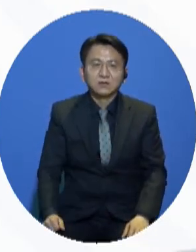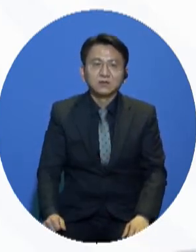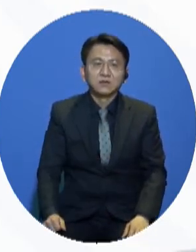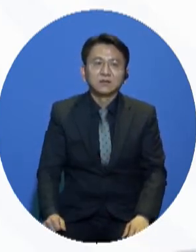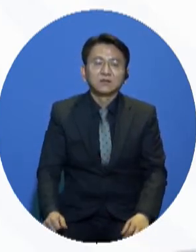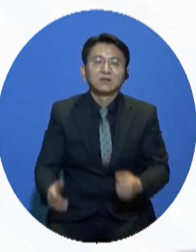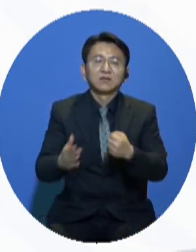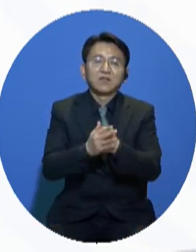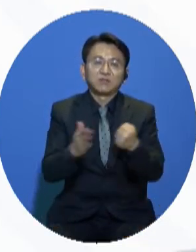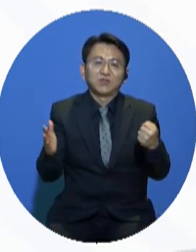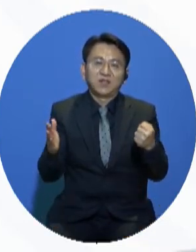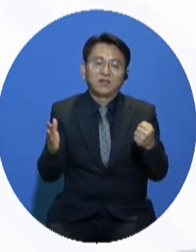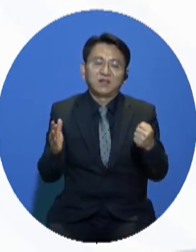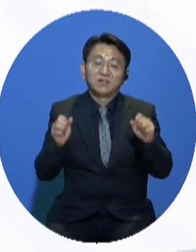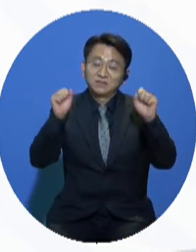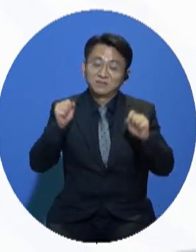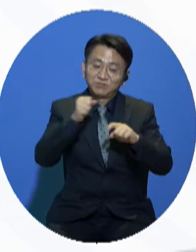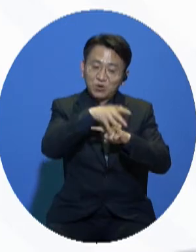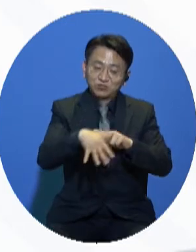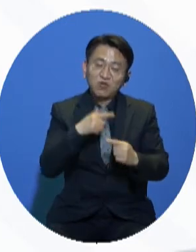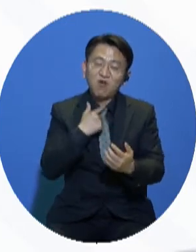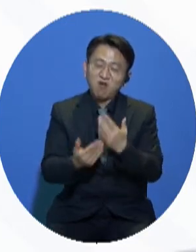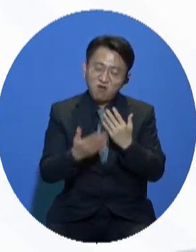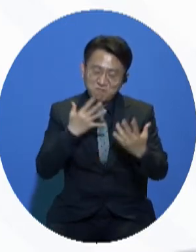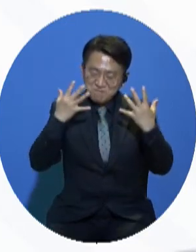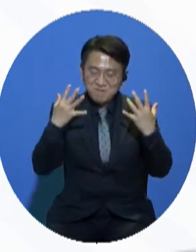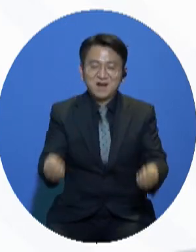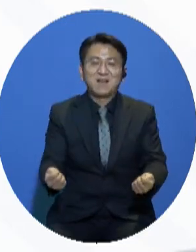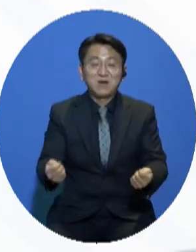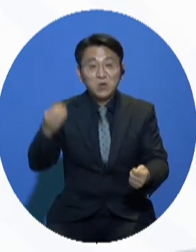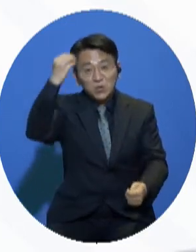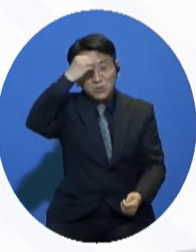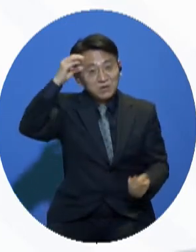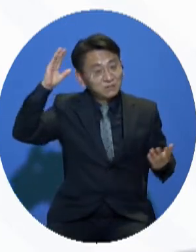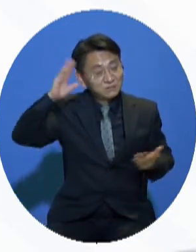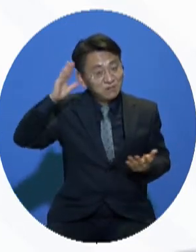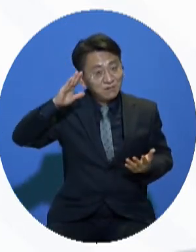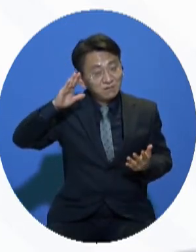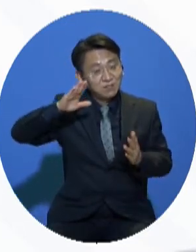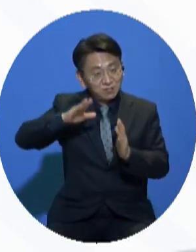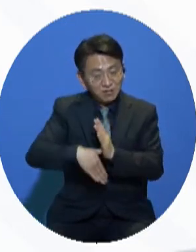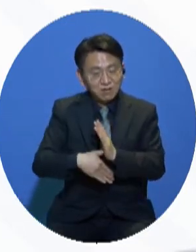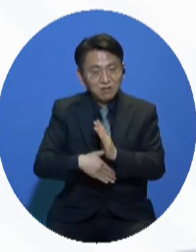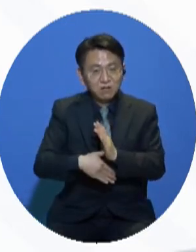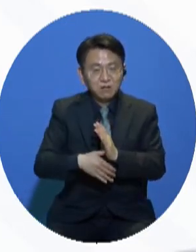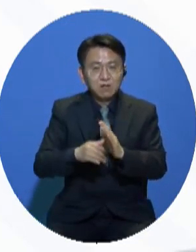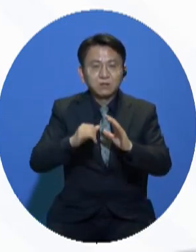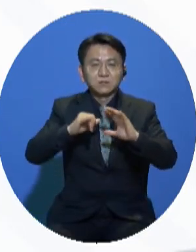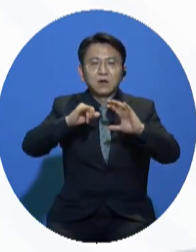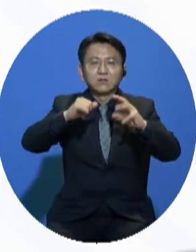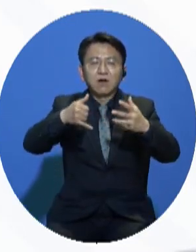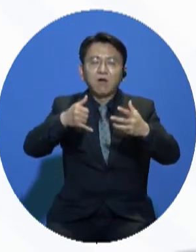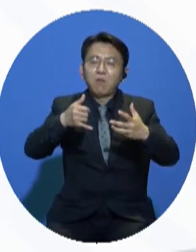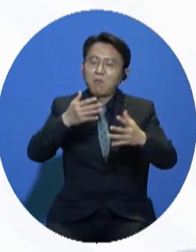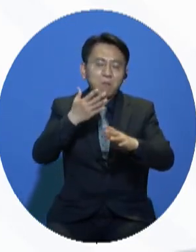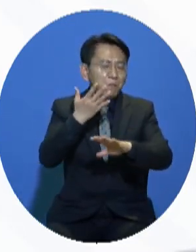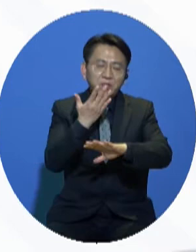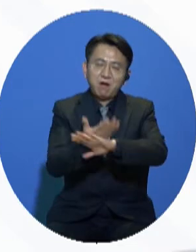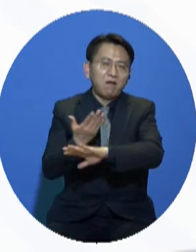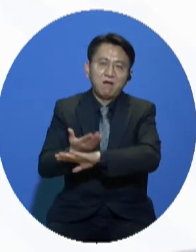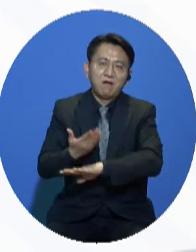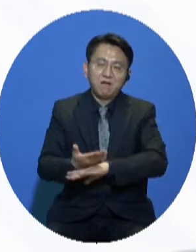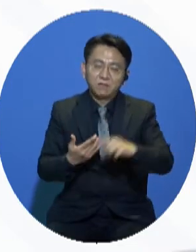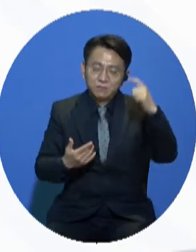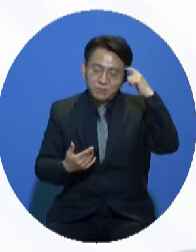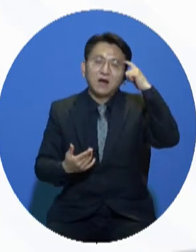went to high 제가 school. 스포츠를 즐기면서 And 컸습니다. that was 그러다가 completely 고등학생이 different. 되면서 Because in high school, 세상이 정말 I was at boarding 다르더라고요. school. I lived 제가 at